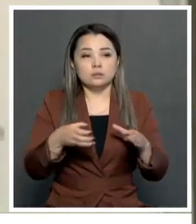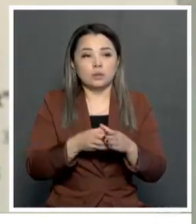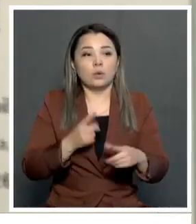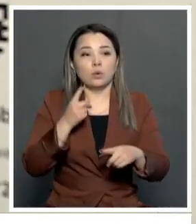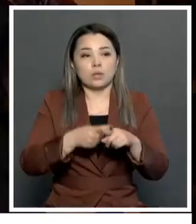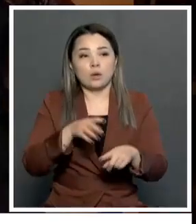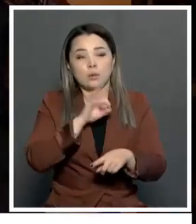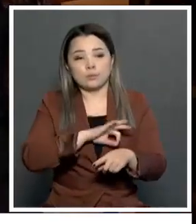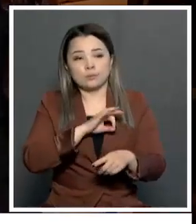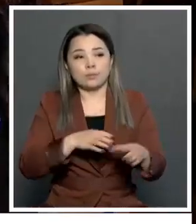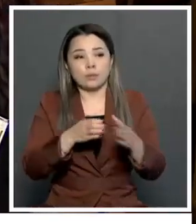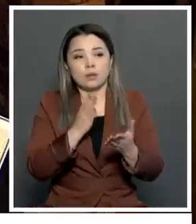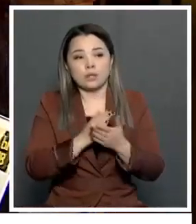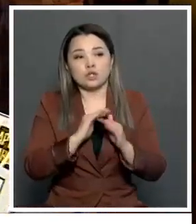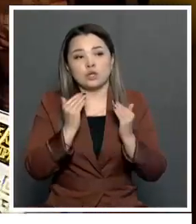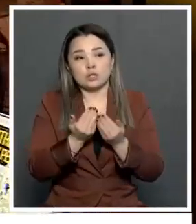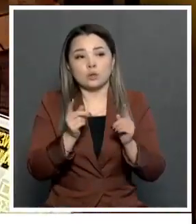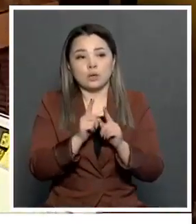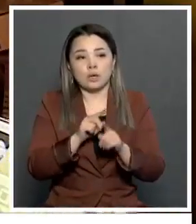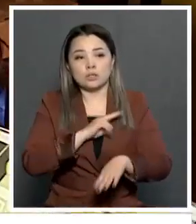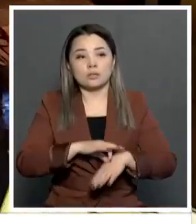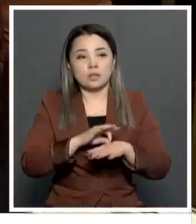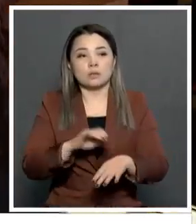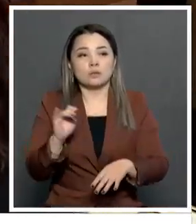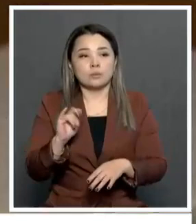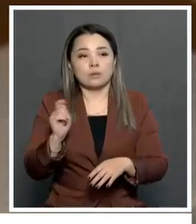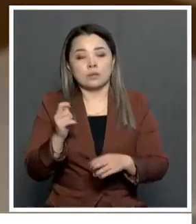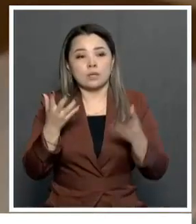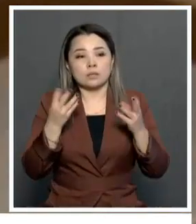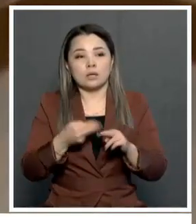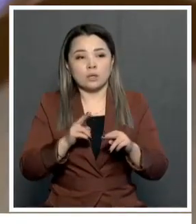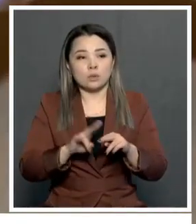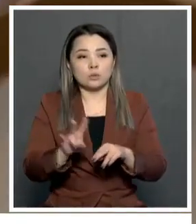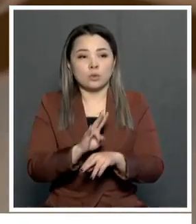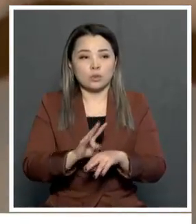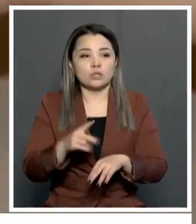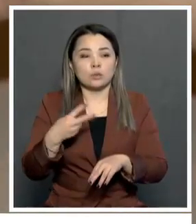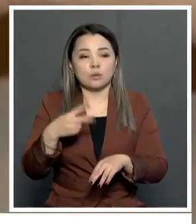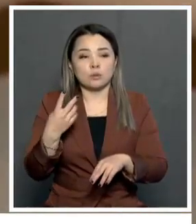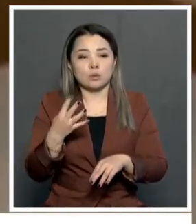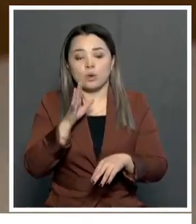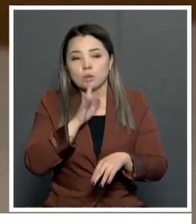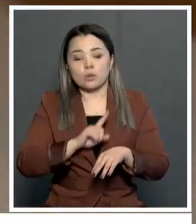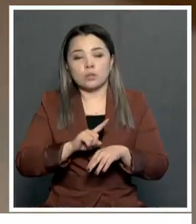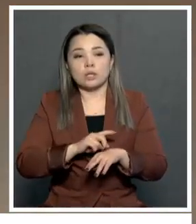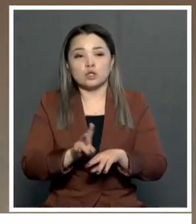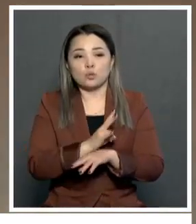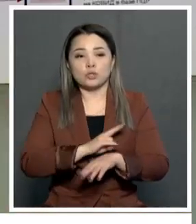қолданған нысандар шектеу шараларына қарамастан сенбі, жексенбіден басқа күндері түнгі 24:00-ге дейін жұмыс істей